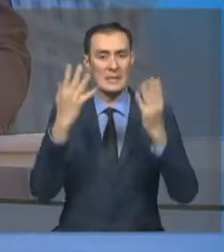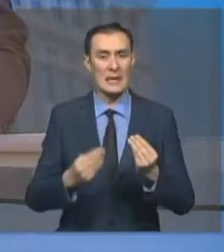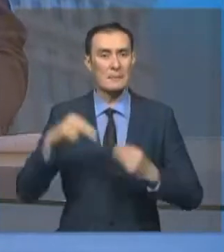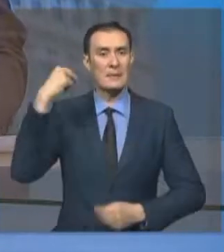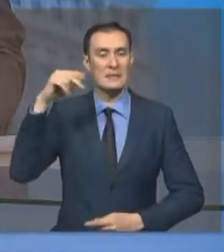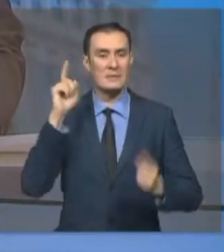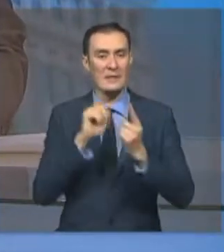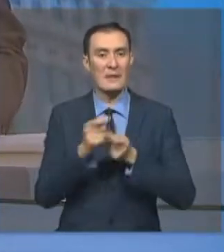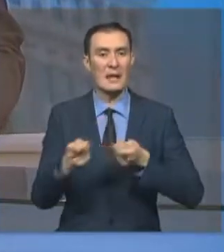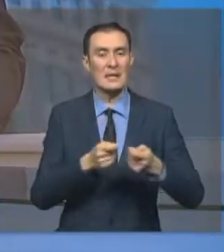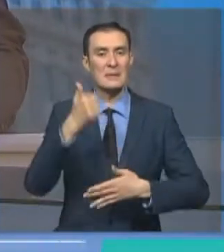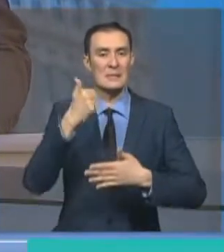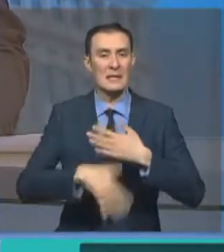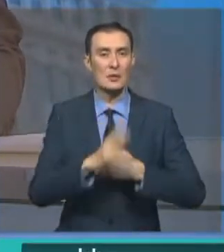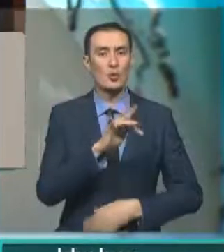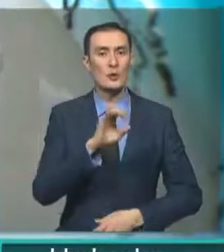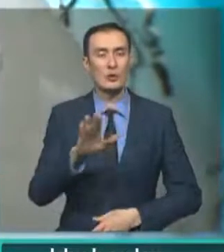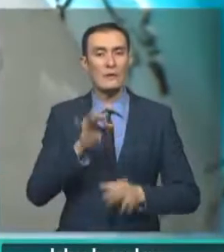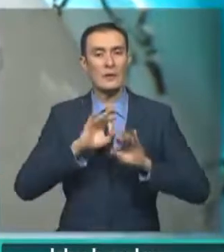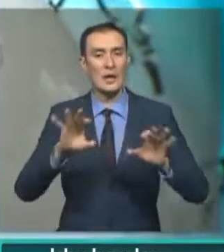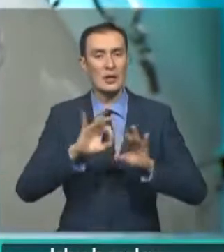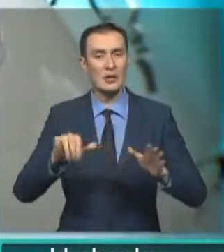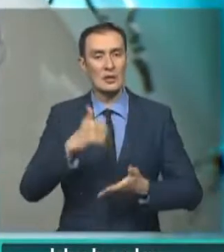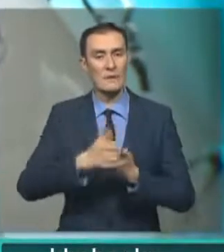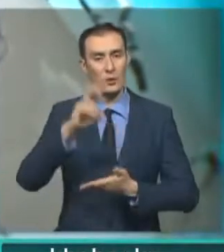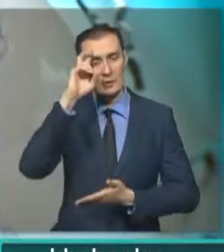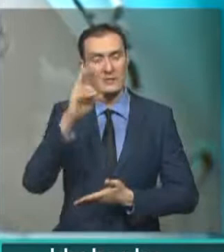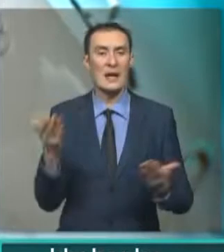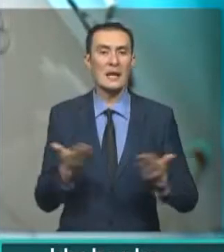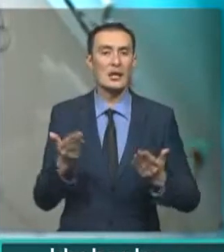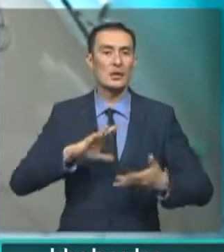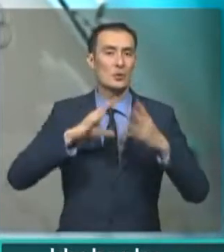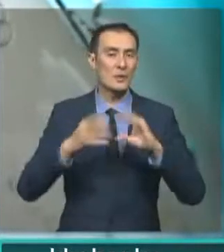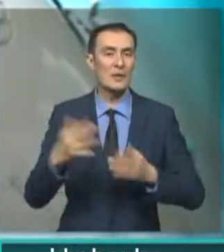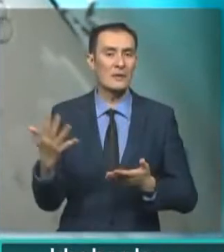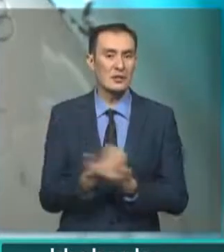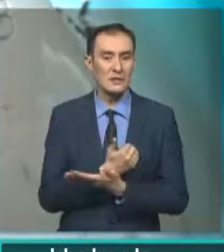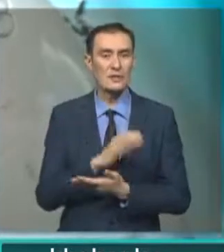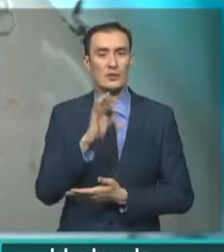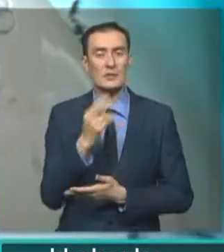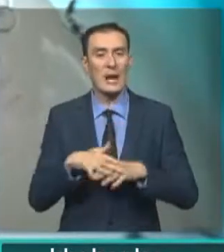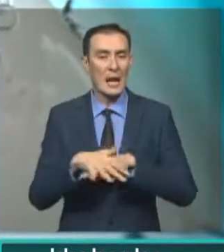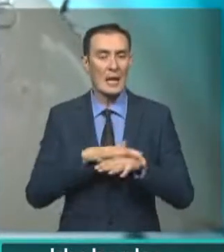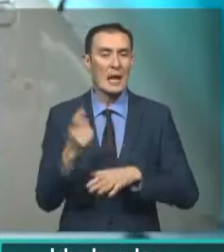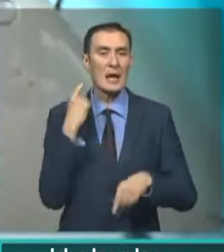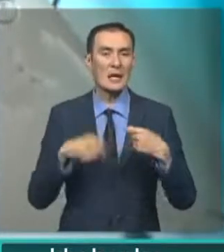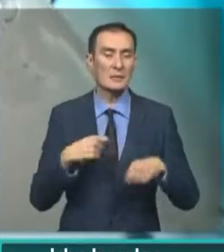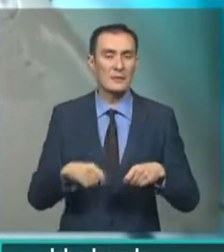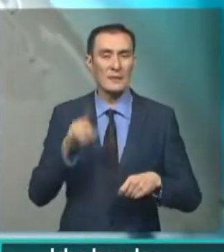Президент принял акима столицы. Алтай Кульгинов доложил главе государства о том, каких показателей удалось достичь в социально-экономическом